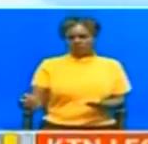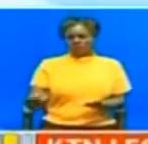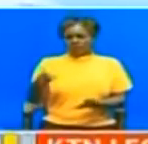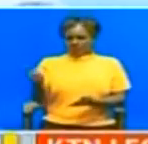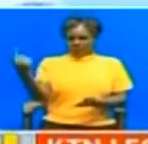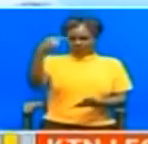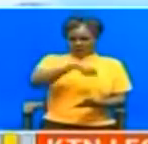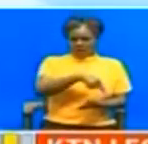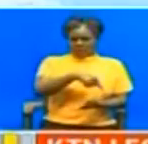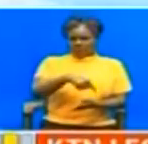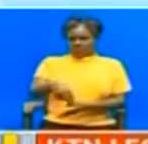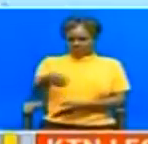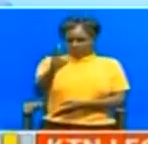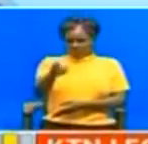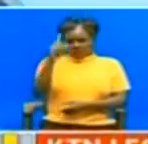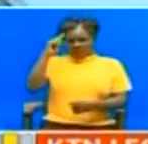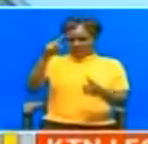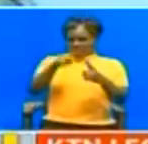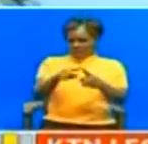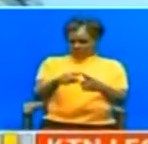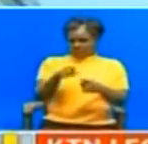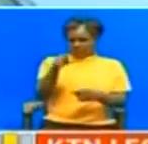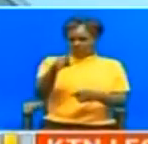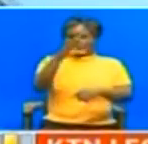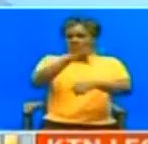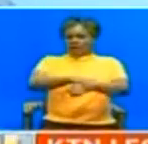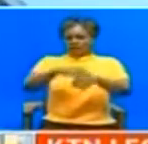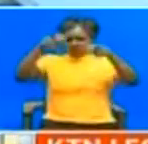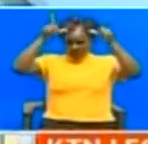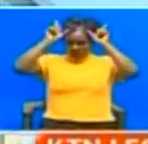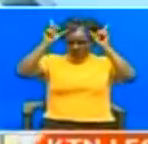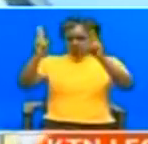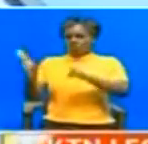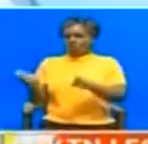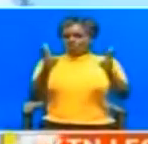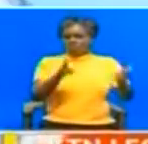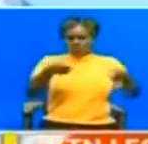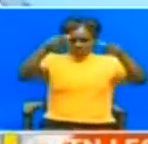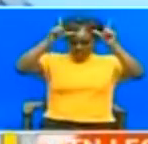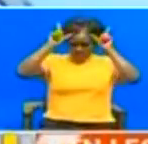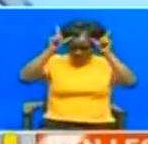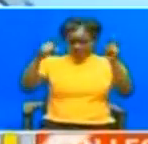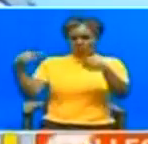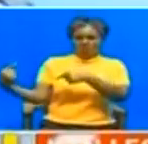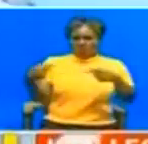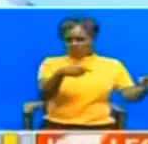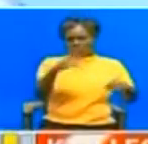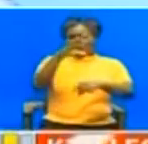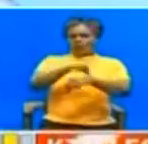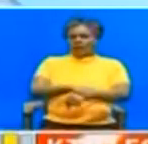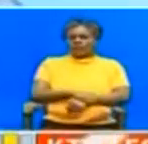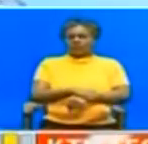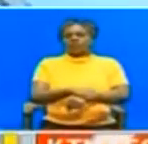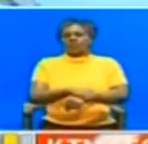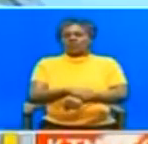Wakavamia, tukiangalia nia ilikuwa kuchukua hiyo ng'ombe. Na kawaida ng'ombe ikichukuliwa inachukuliwanga na vita. Kwa hivyo ilikuwa